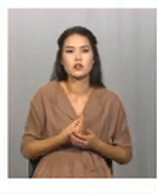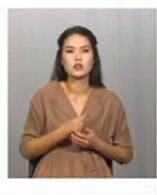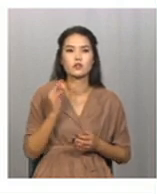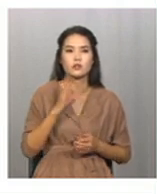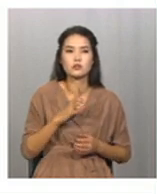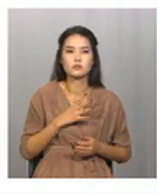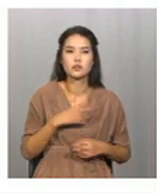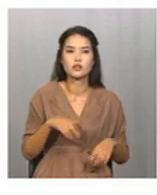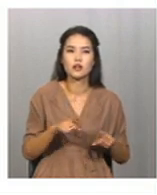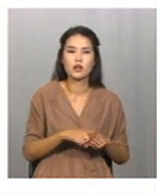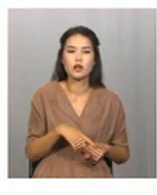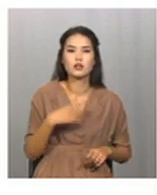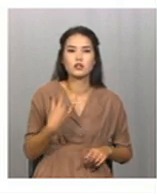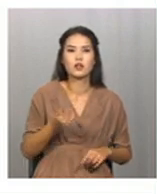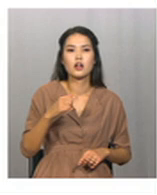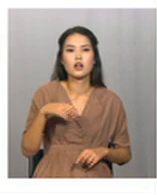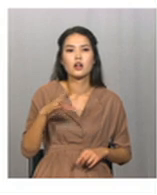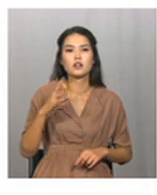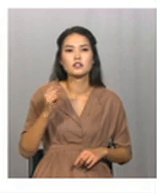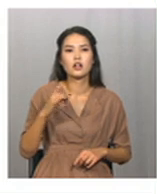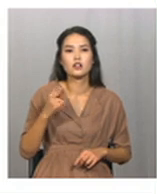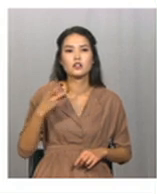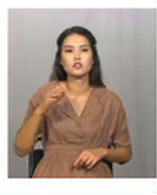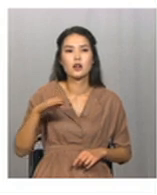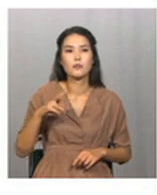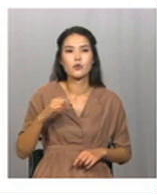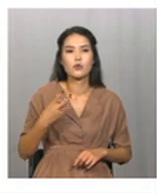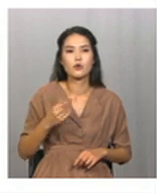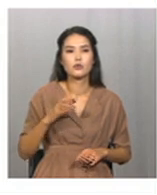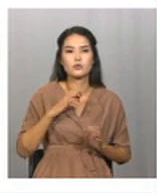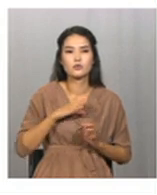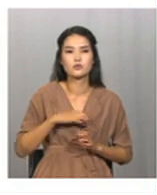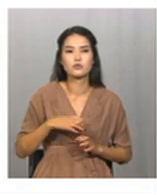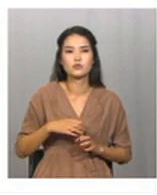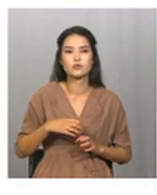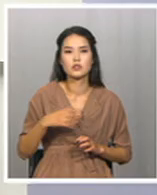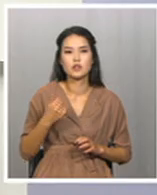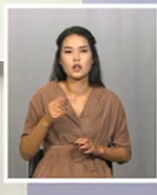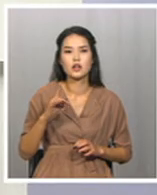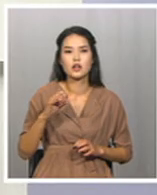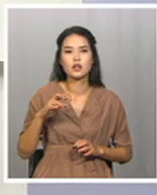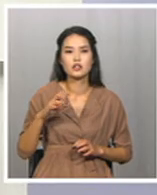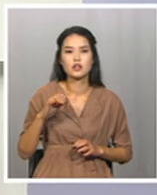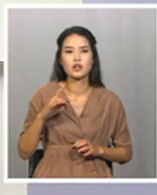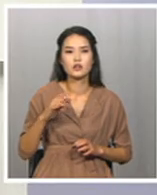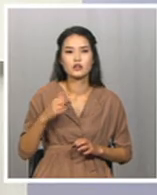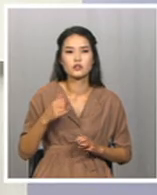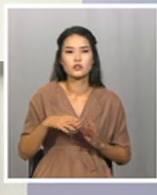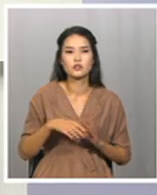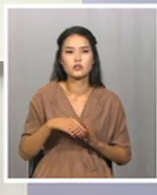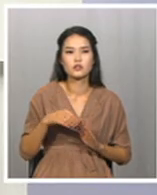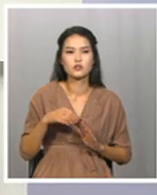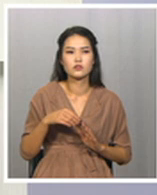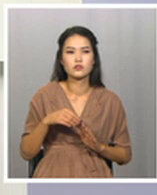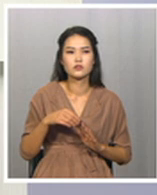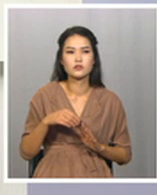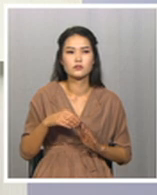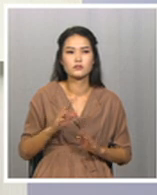бойынша редакторда құрастырамыз. Яғни мұнда белгілі бір шаблон таңдаймыз, оны өңдейміз.